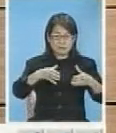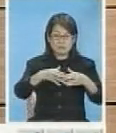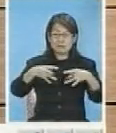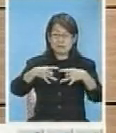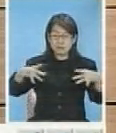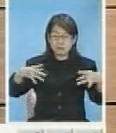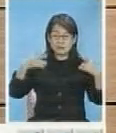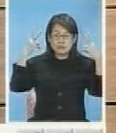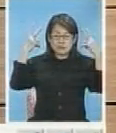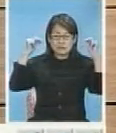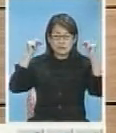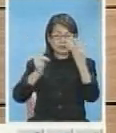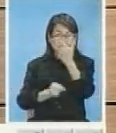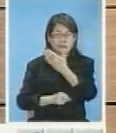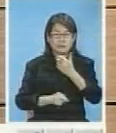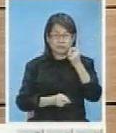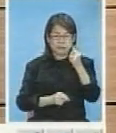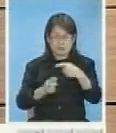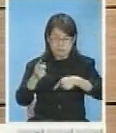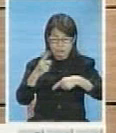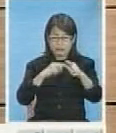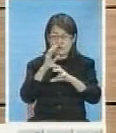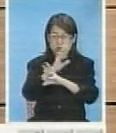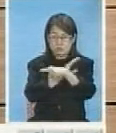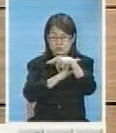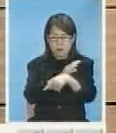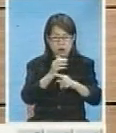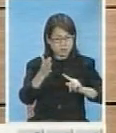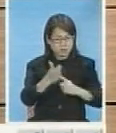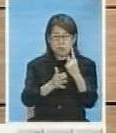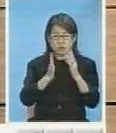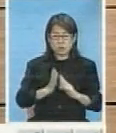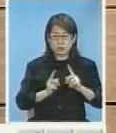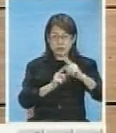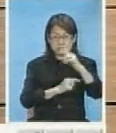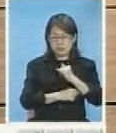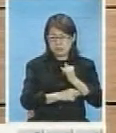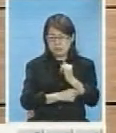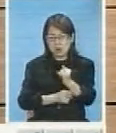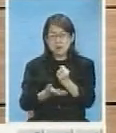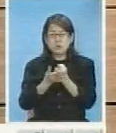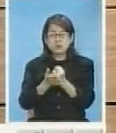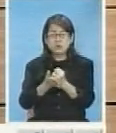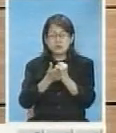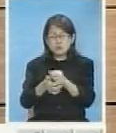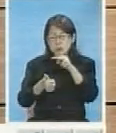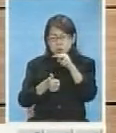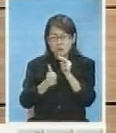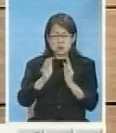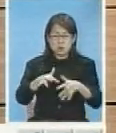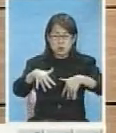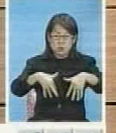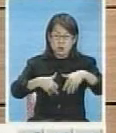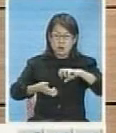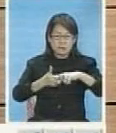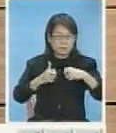สิทธิ์ได้ลงไปพื้นที่จังหวัดชุมพรเป็นคนแรกครับไปดูแลความเดือดร้อนของพี่น้องประชาชนผ